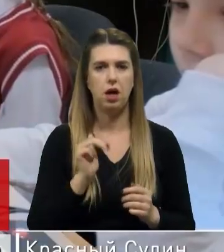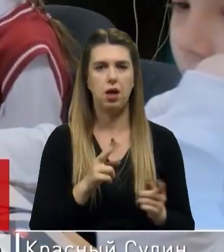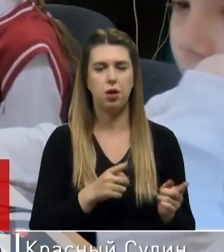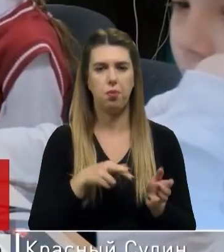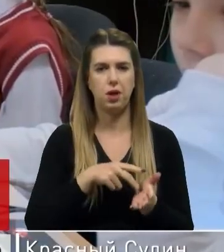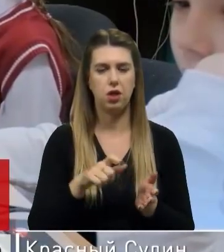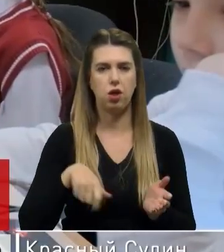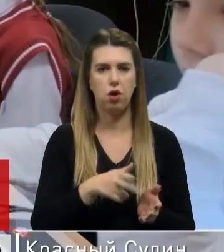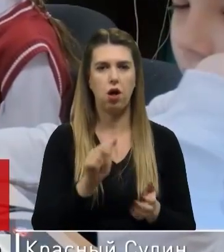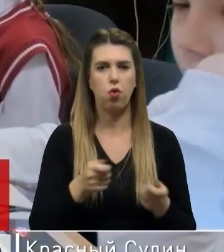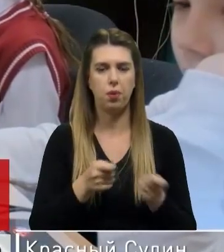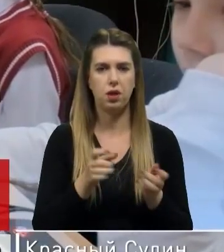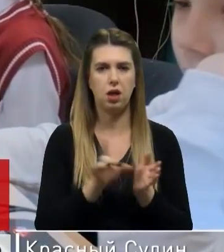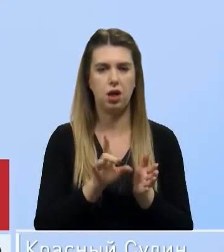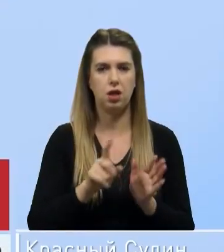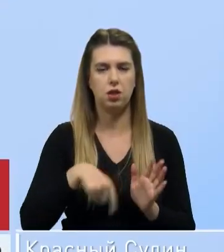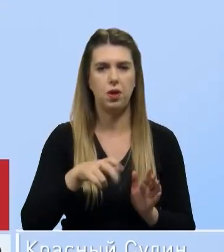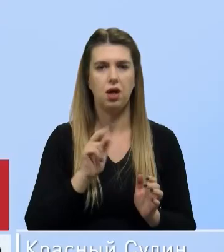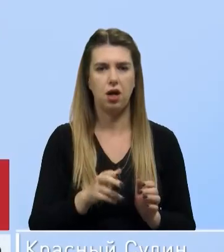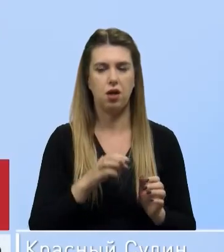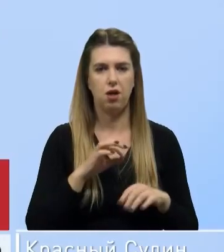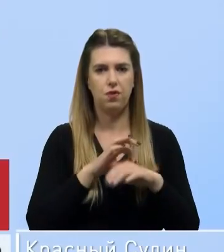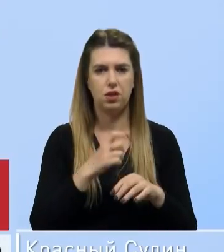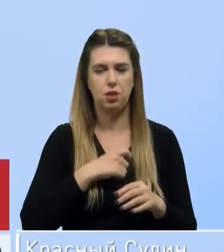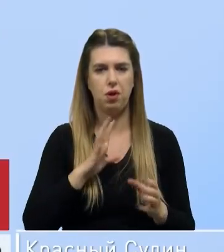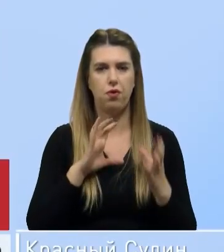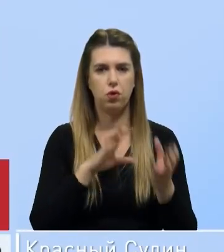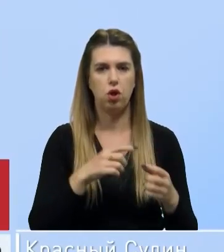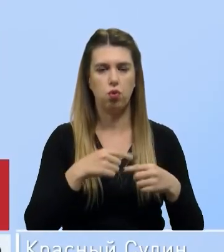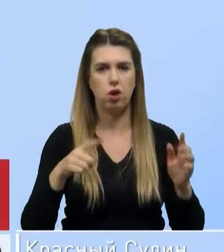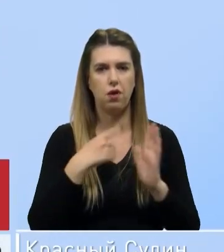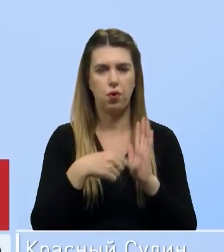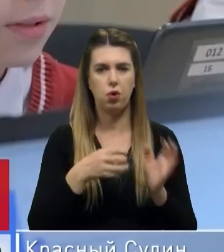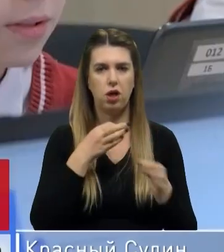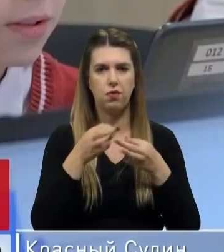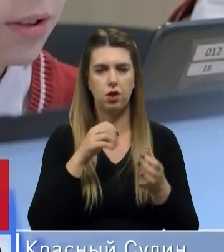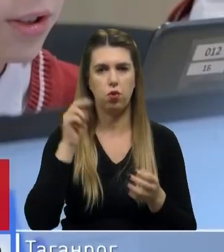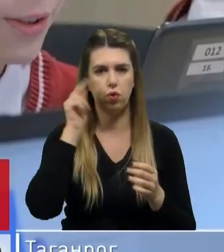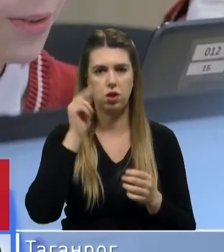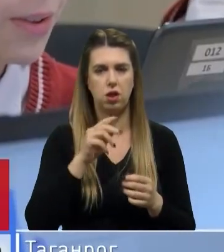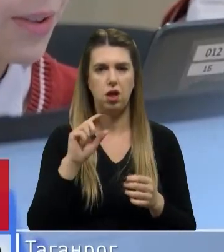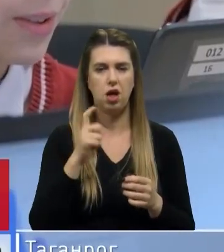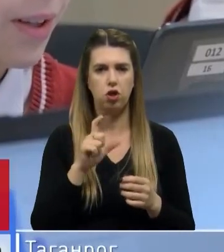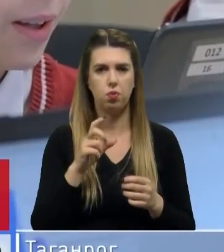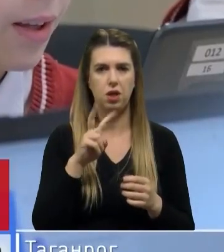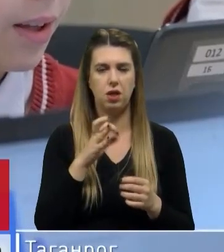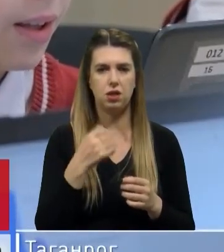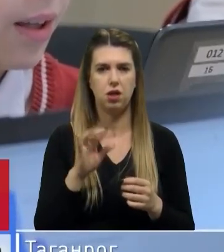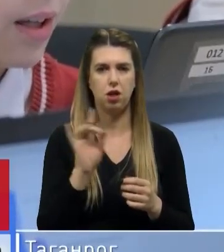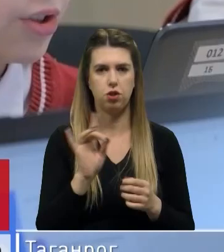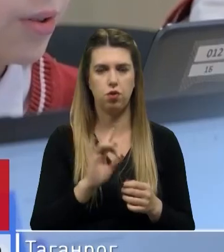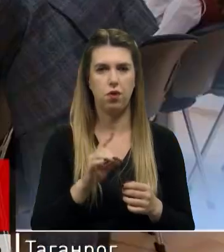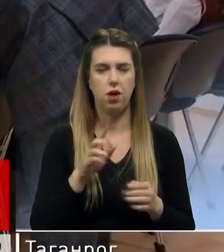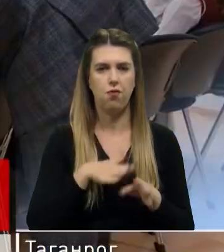переходить дорогу, как управлять электросамокатом, как вести себя в автобусе? На эти и другие вопросы ответили ученики экономического лицея